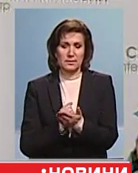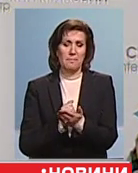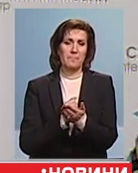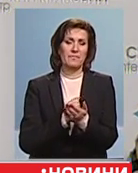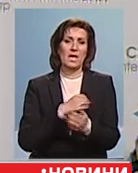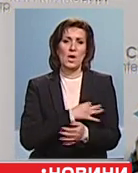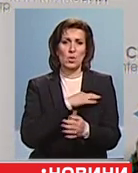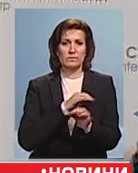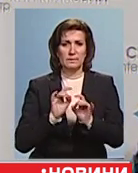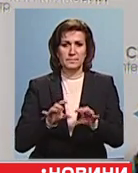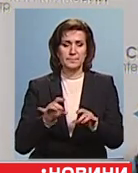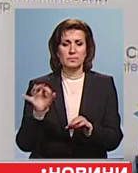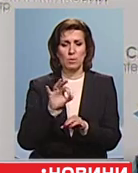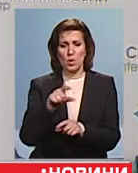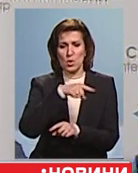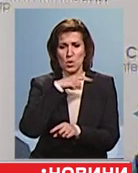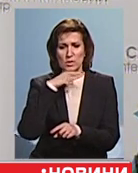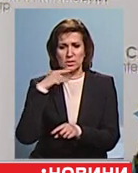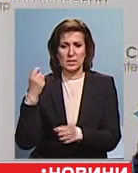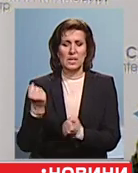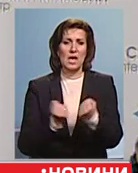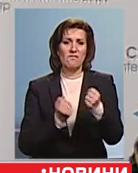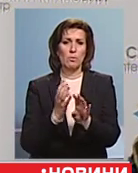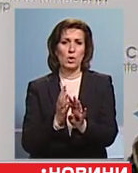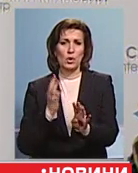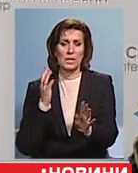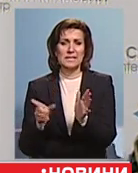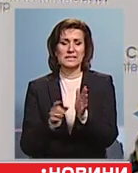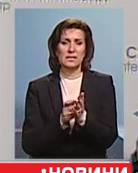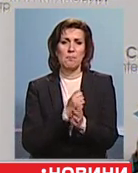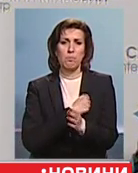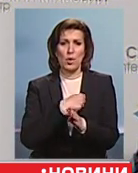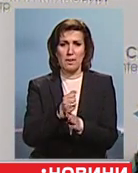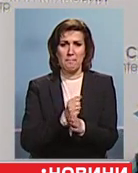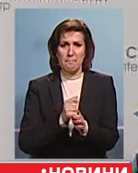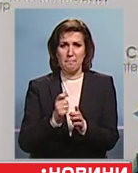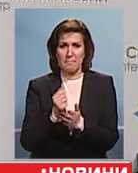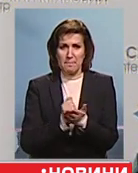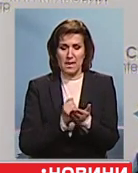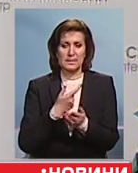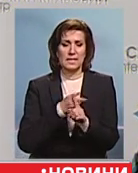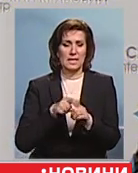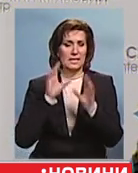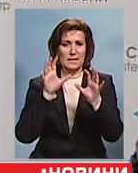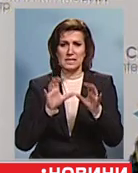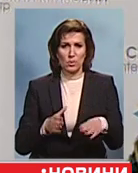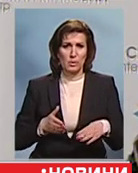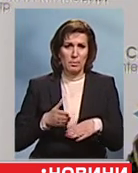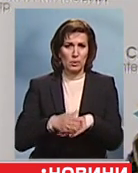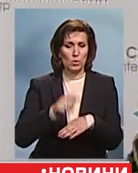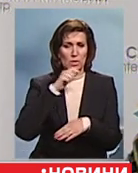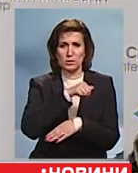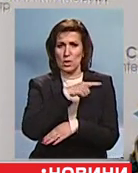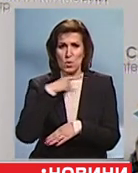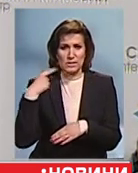розвідка доповіла про російську автомобільну колону з боєприпасами, яка незаконно перетнула